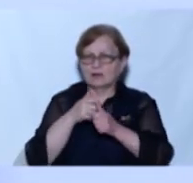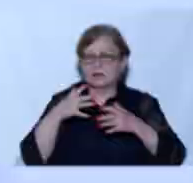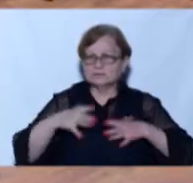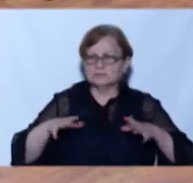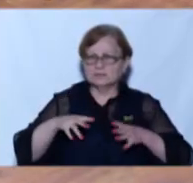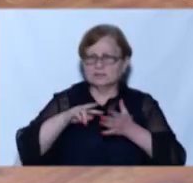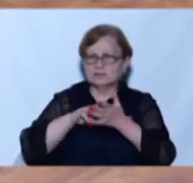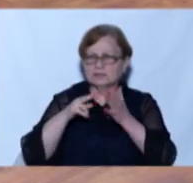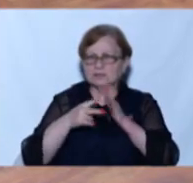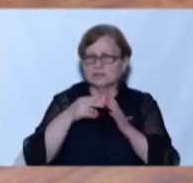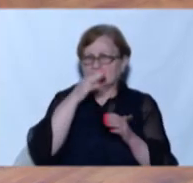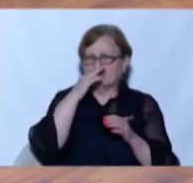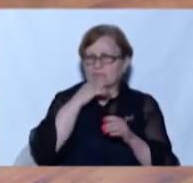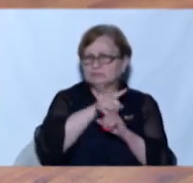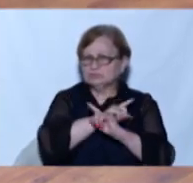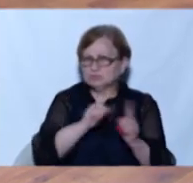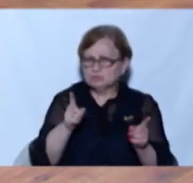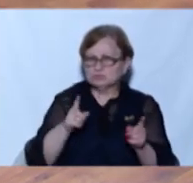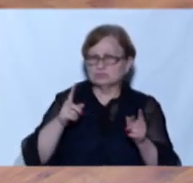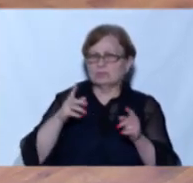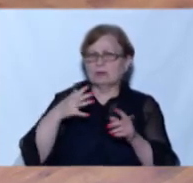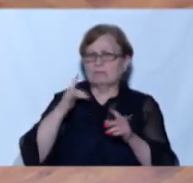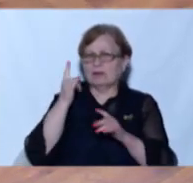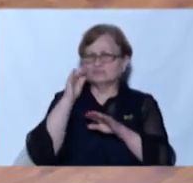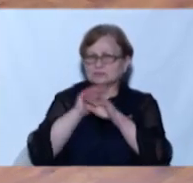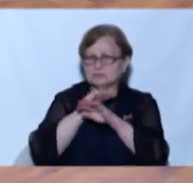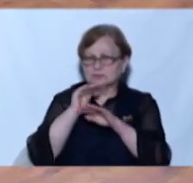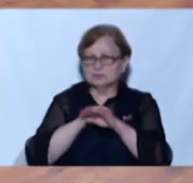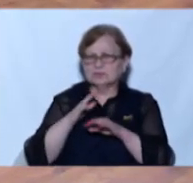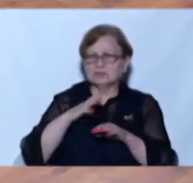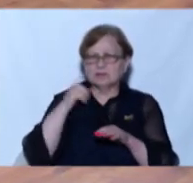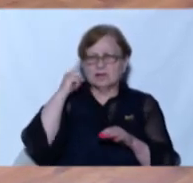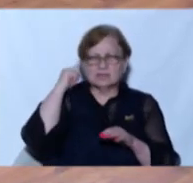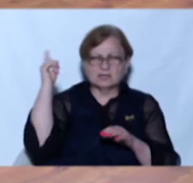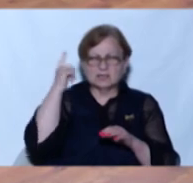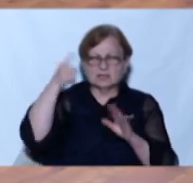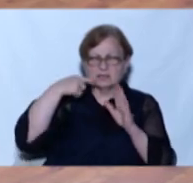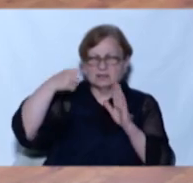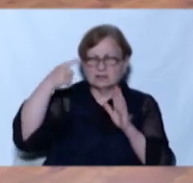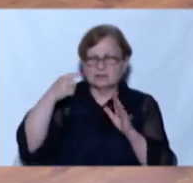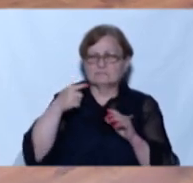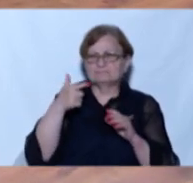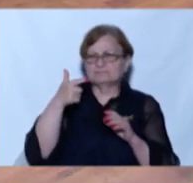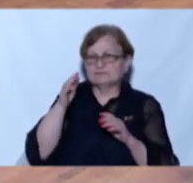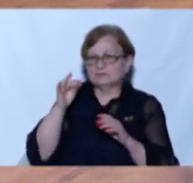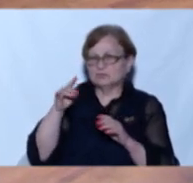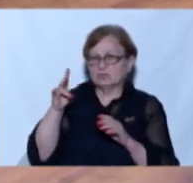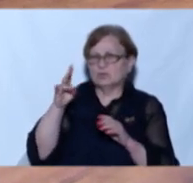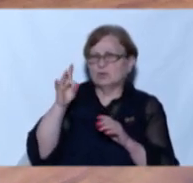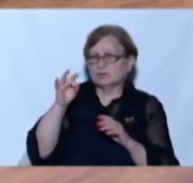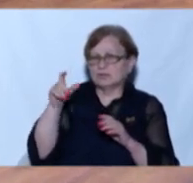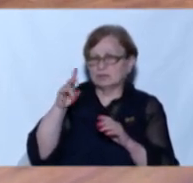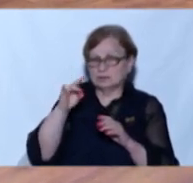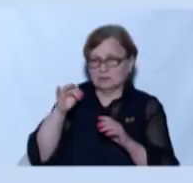გეგმა, მამის უცნაურობა, ბავშვის ალერსი, იყო პროპელერის ხმაურობა, გვიდო, რენის,